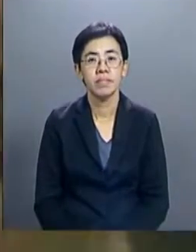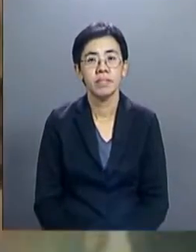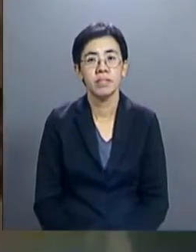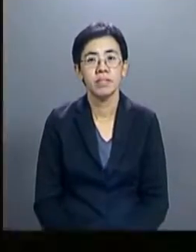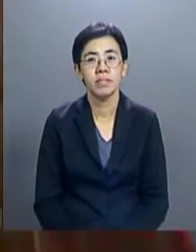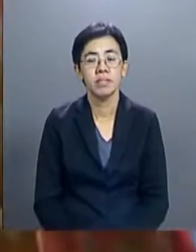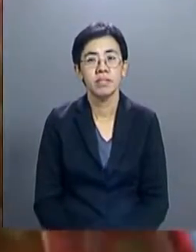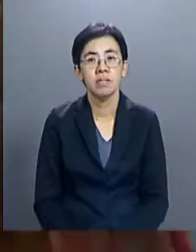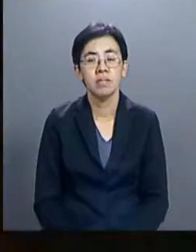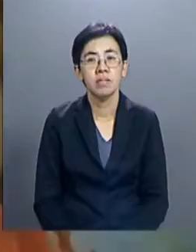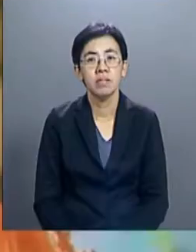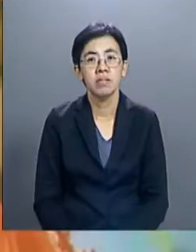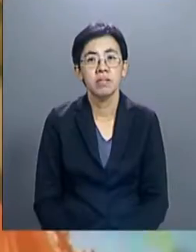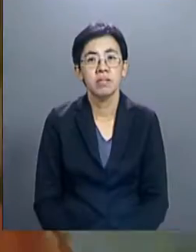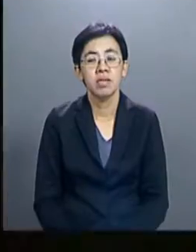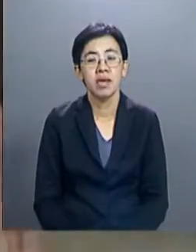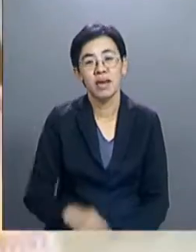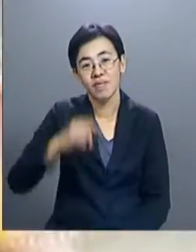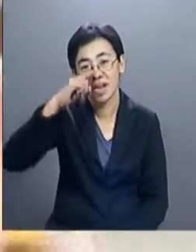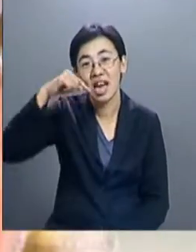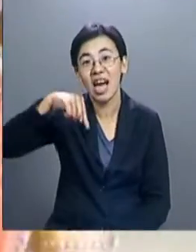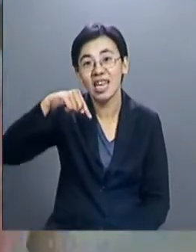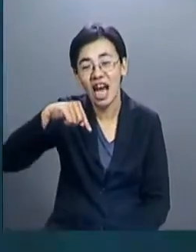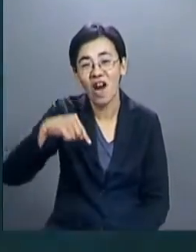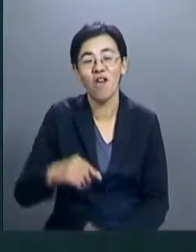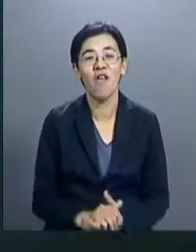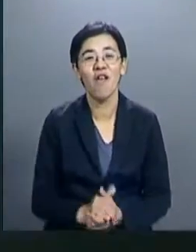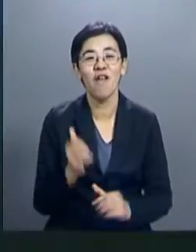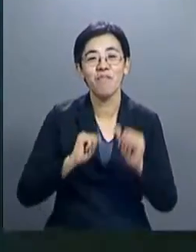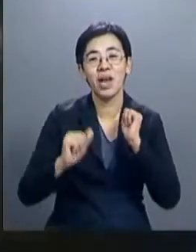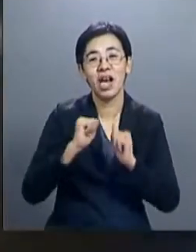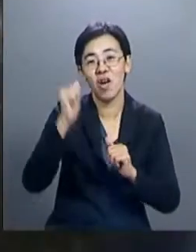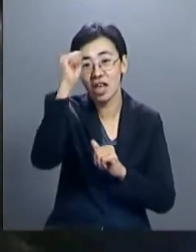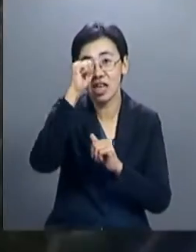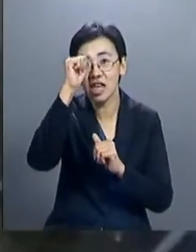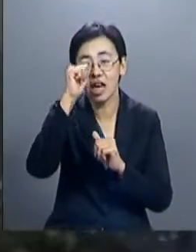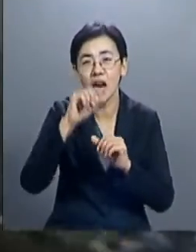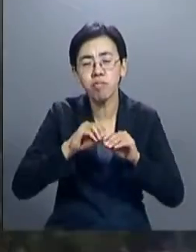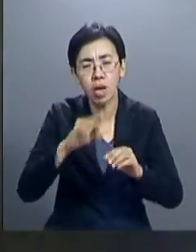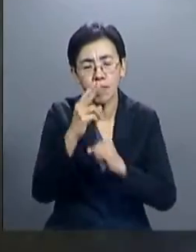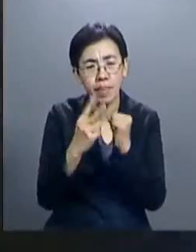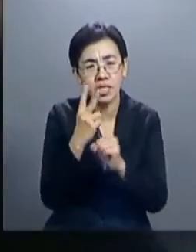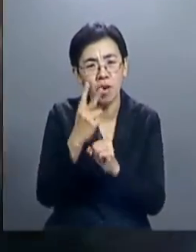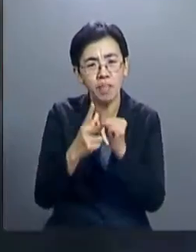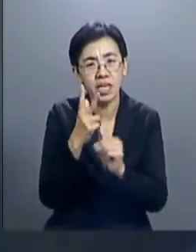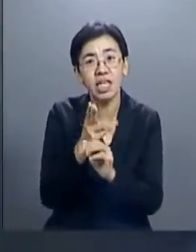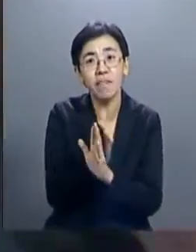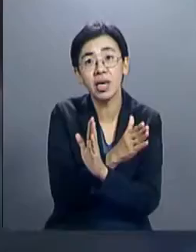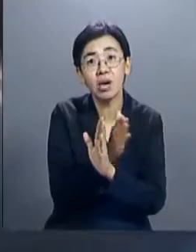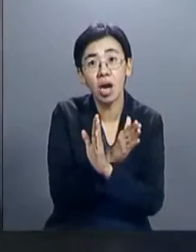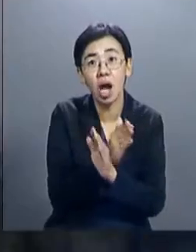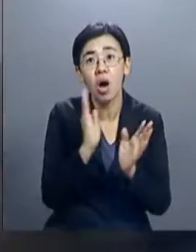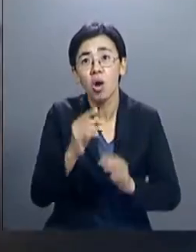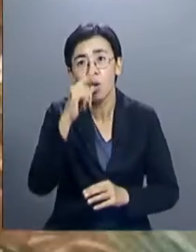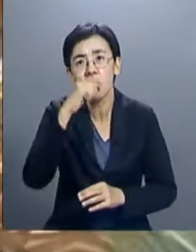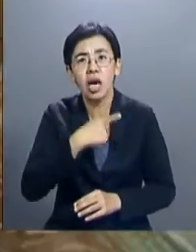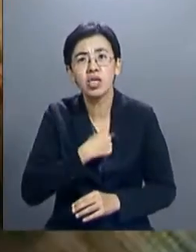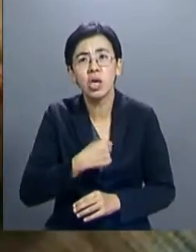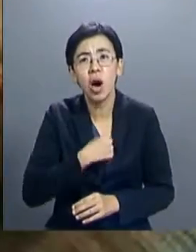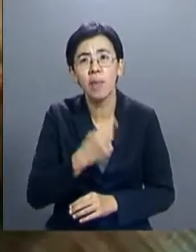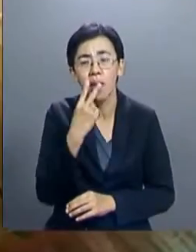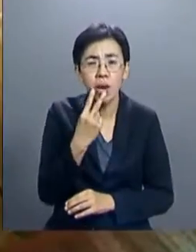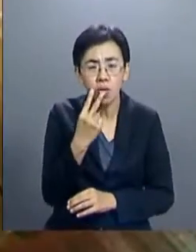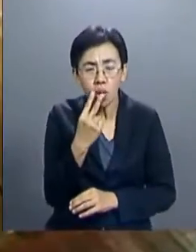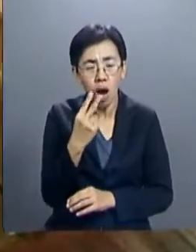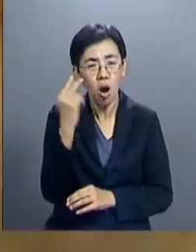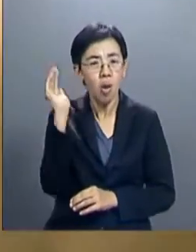กลไกลตัวหน่อยก็บ้านเรานี่เองค่ะที่ซีรีส์อินเดียรุกหนักมาได้ 2-3 ปีแล้วซึ่งผู้ชมไทยก็ชอบเพราะความเชื่อ